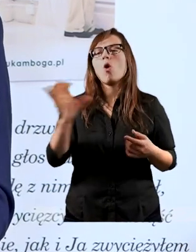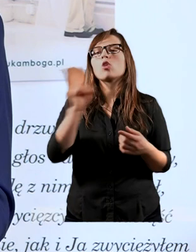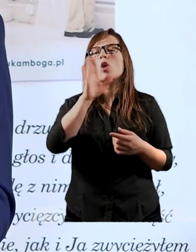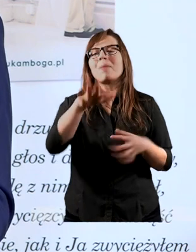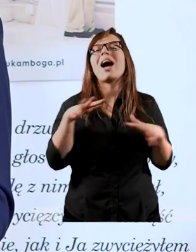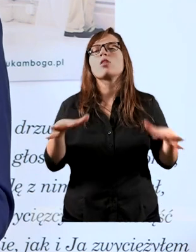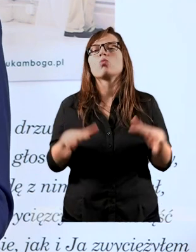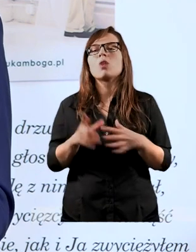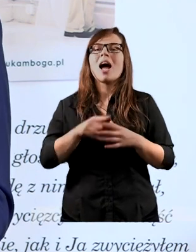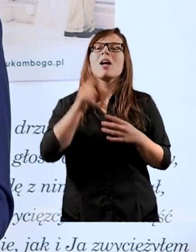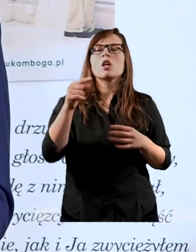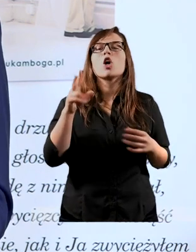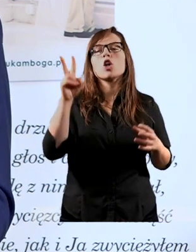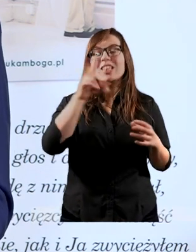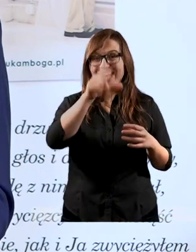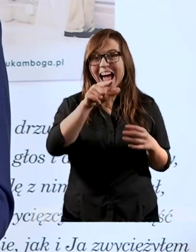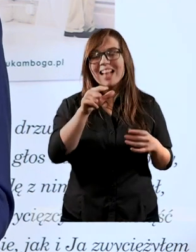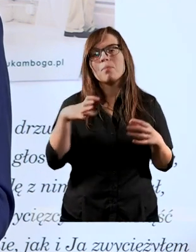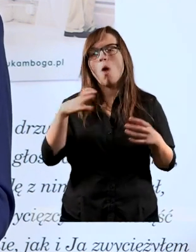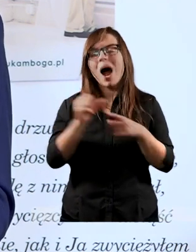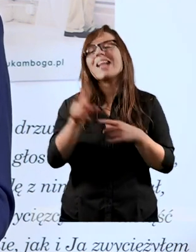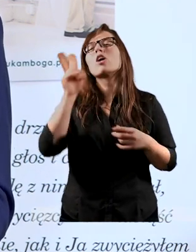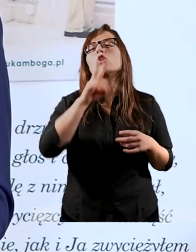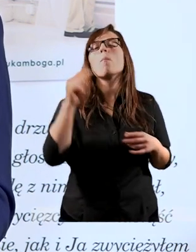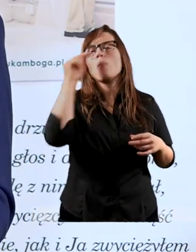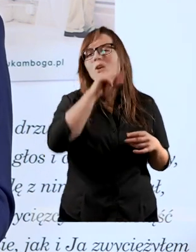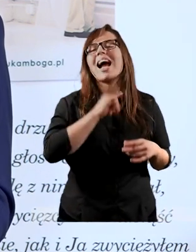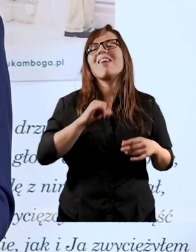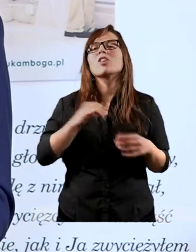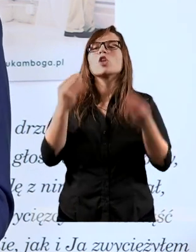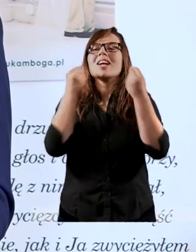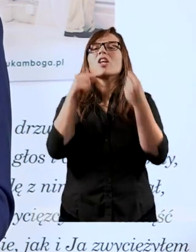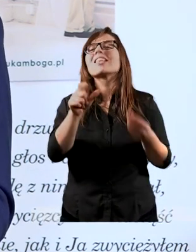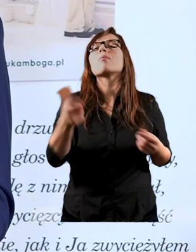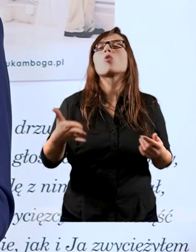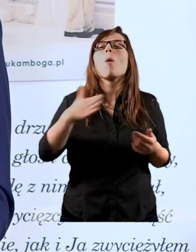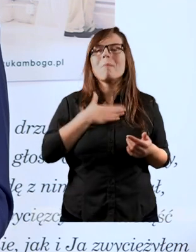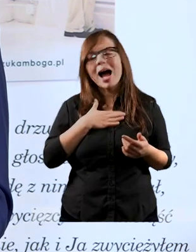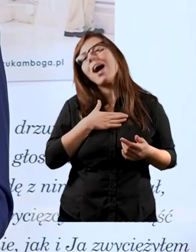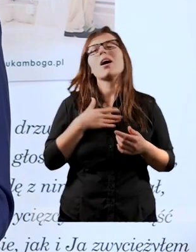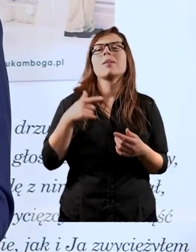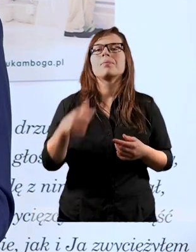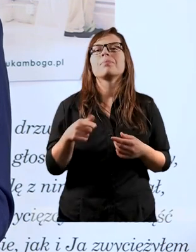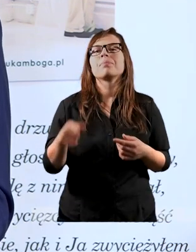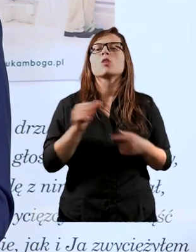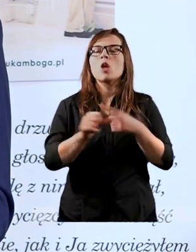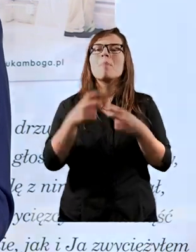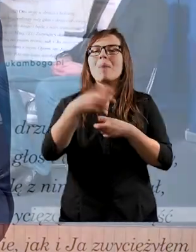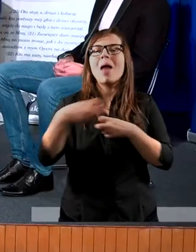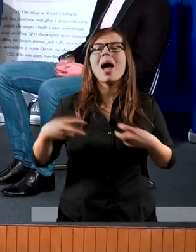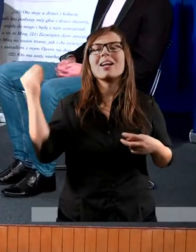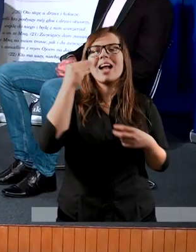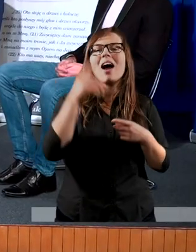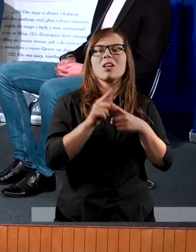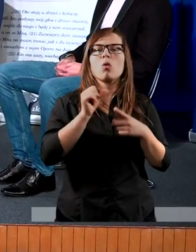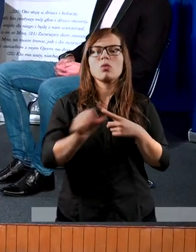ma dużo, ale ten, kto potrafi się cieszyć tym, co ma. Zatem może to też jest jakaś potrzebna optyka. Zresztą na to są nawet badania